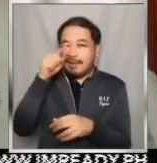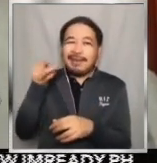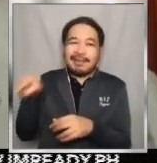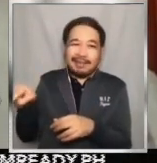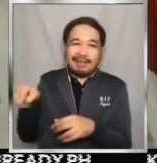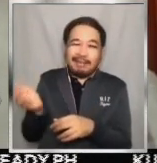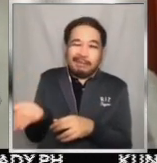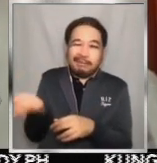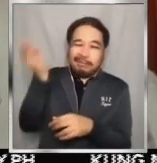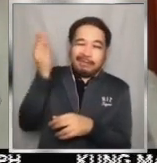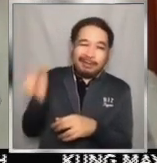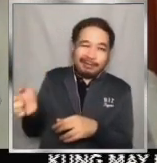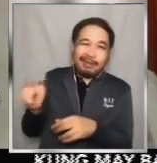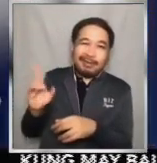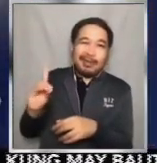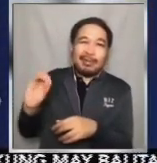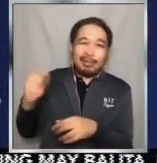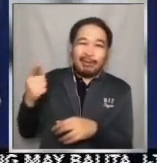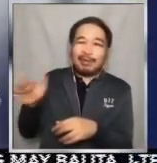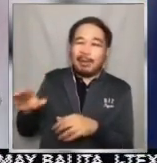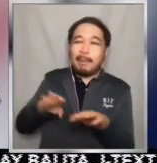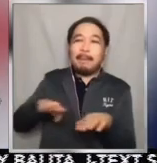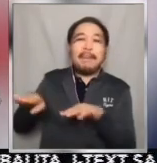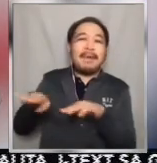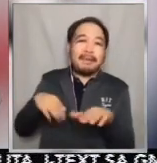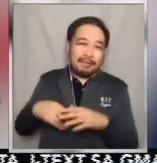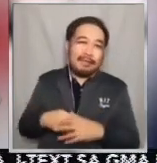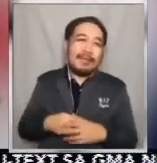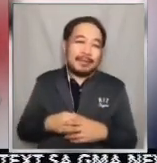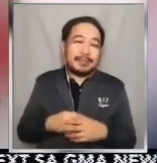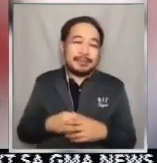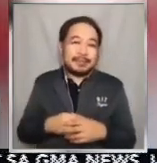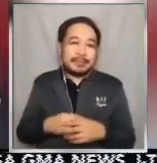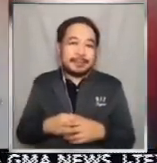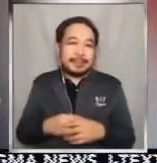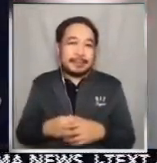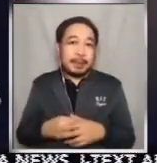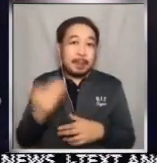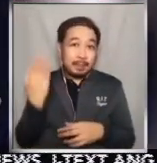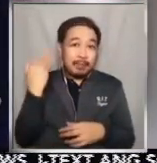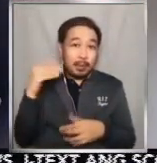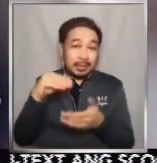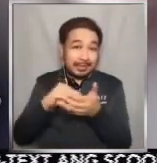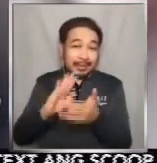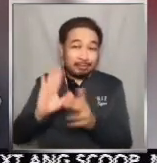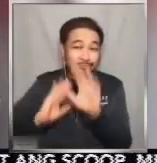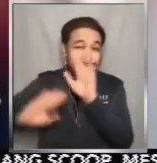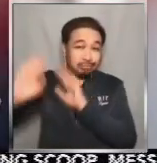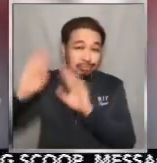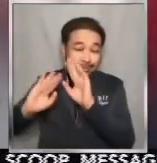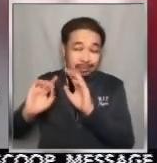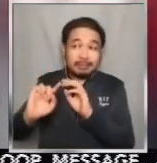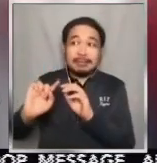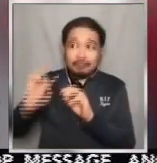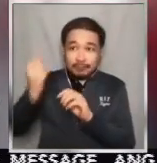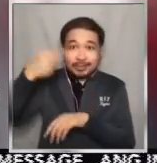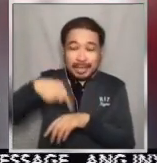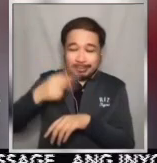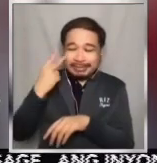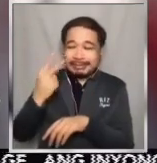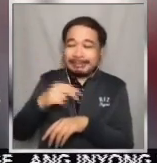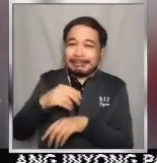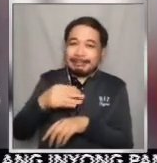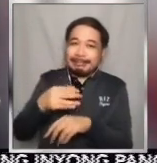alta yung mga kilas nila. Ganyan. Estudyante pa lang daw si Aiai nang una siyang nahilig sa mga aso. Bukod